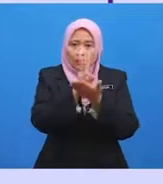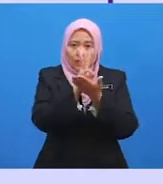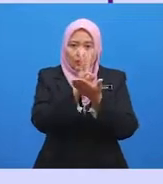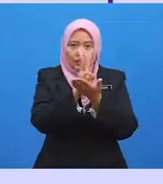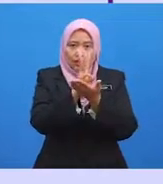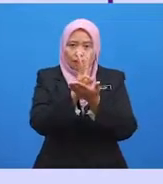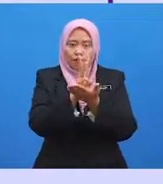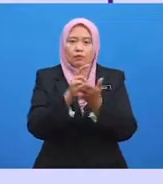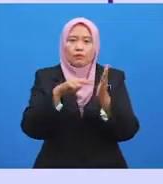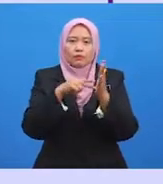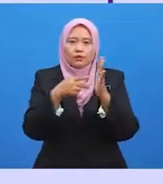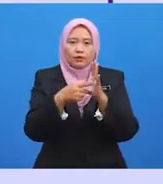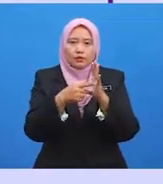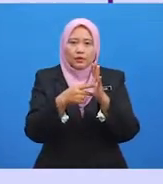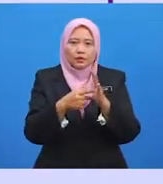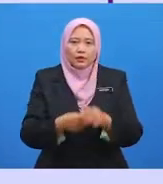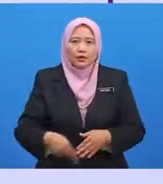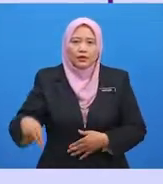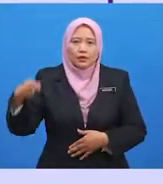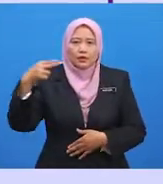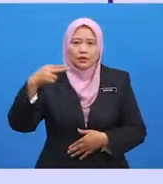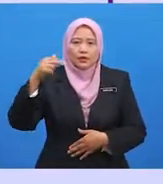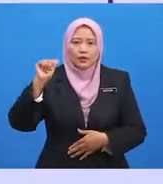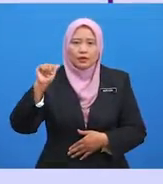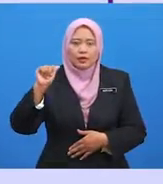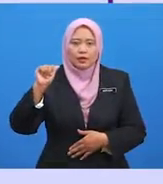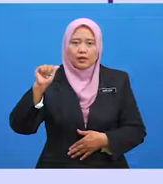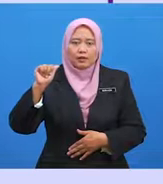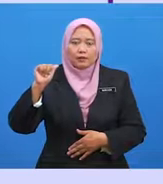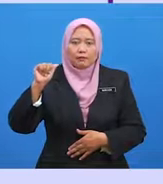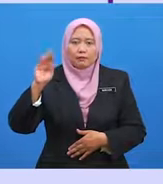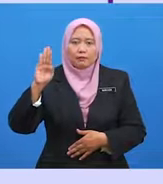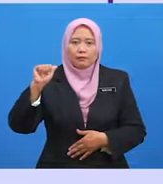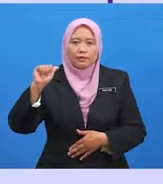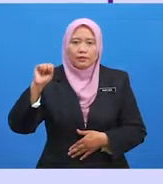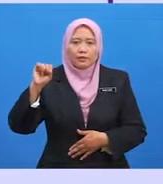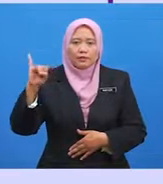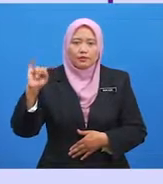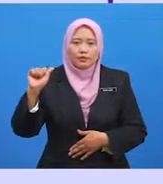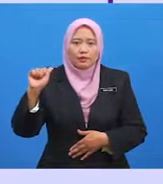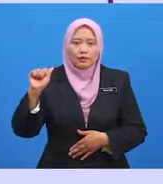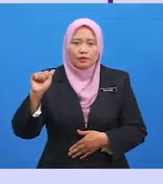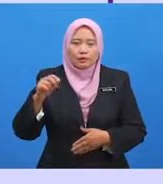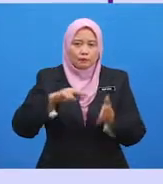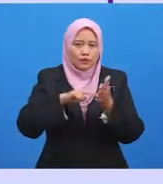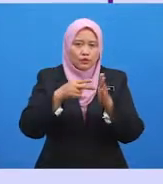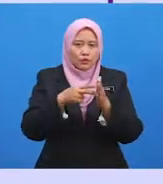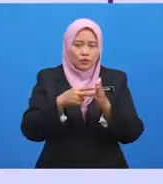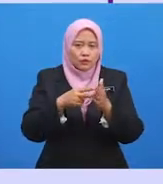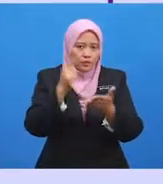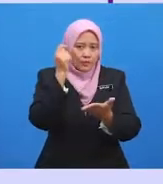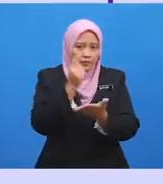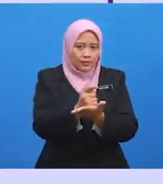perkataan habasah yang bermaksud menahan sesuatu menurut istilah Pule